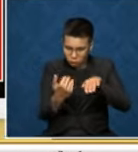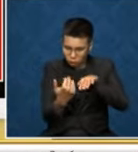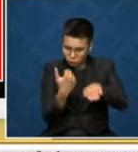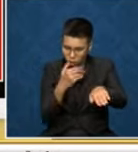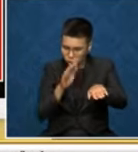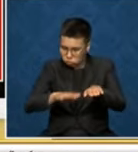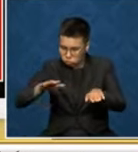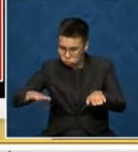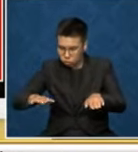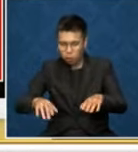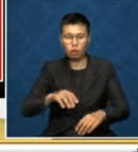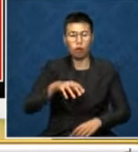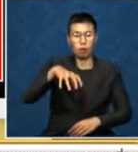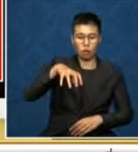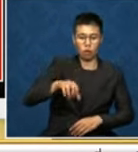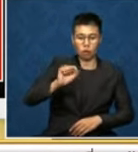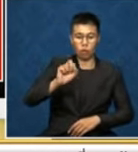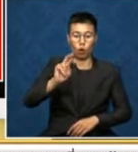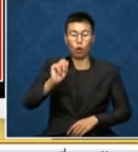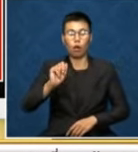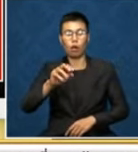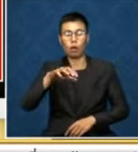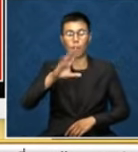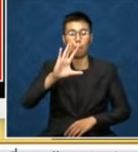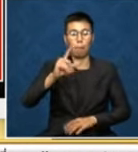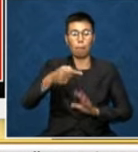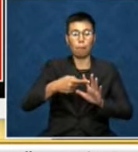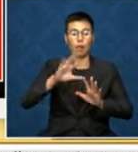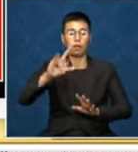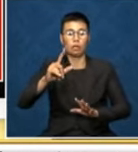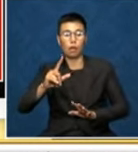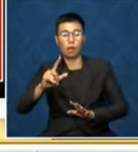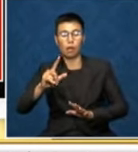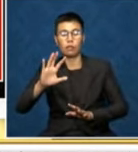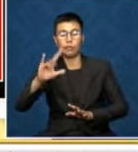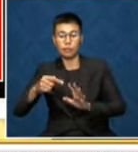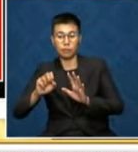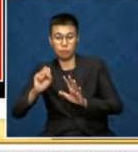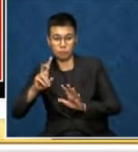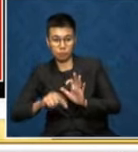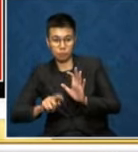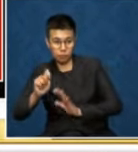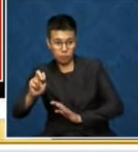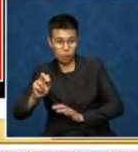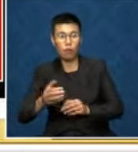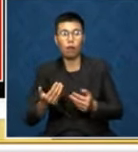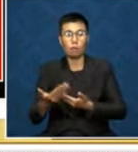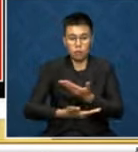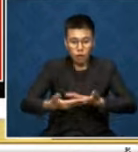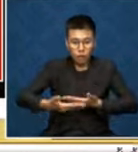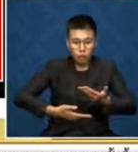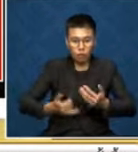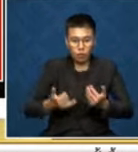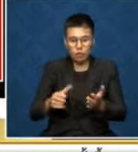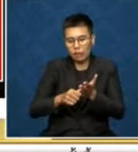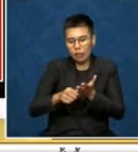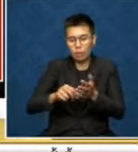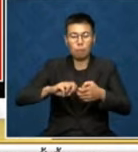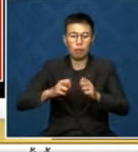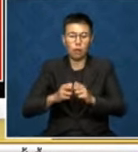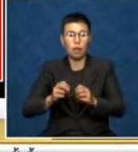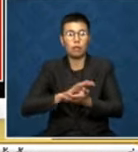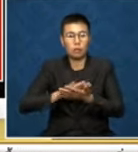กทมมาแก้ไขเรื่องการแบ่งเลนเรียบร้อยทำให้รถหายติดไปแล้วก็อยากจะขอบคุณท่านประธานว่านี่คือเรื่องดีๆของ